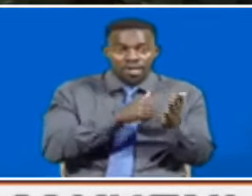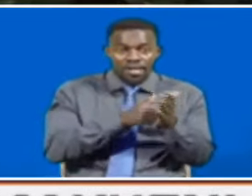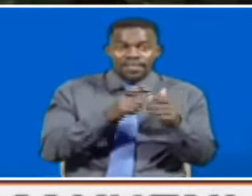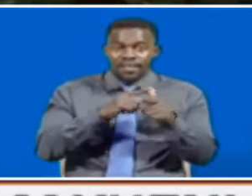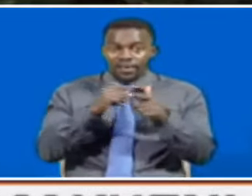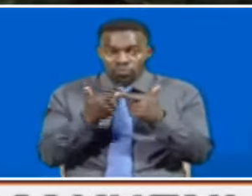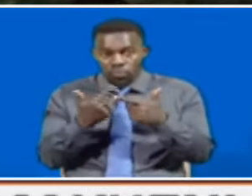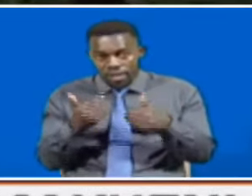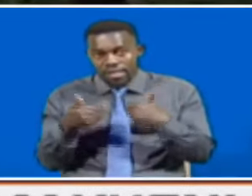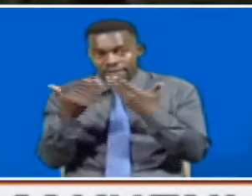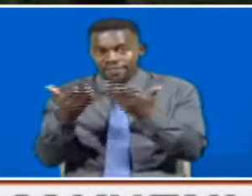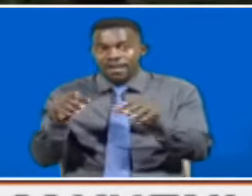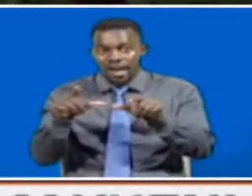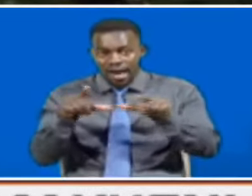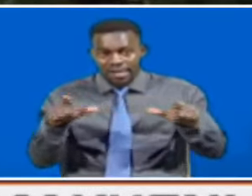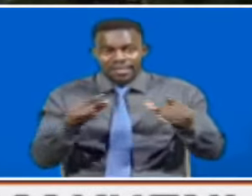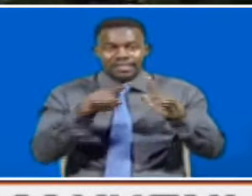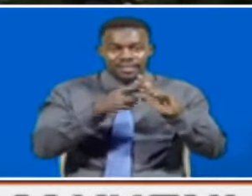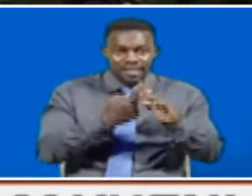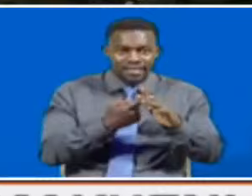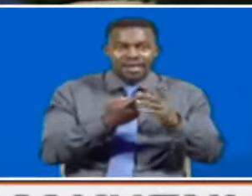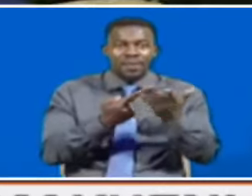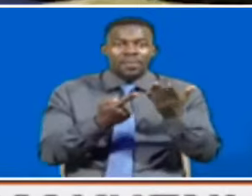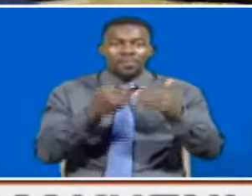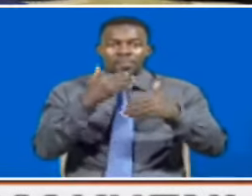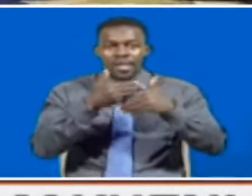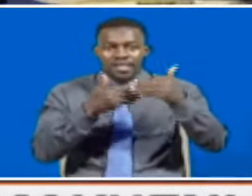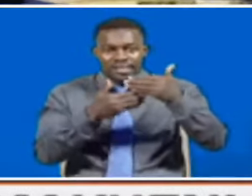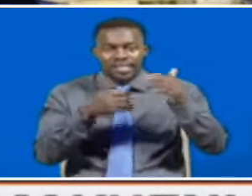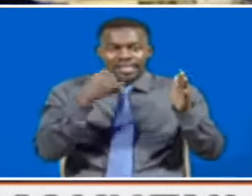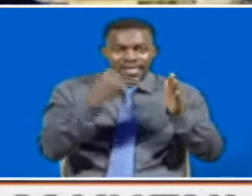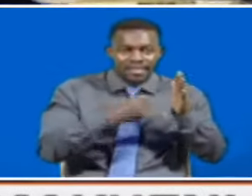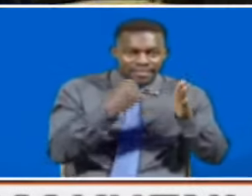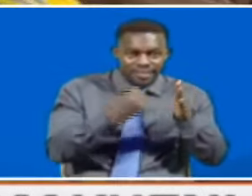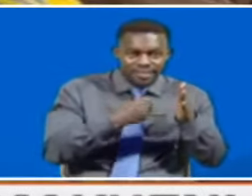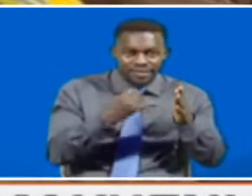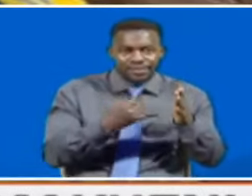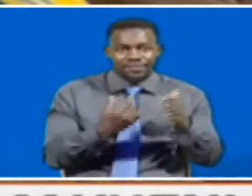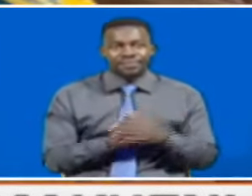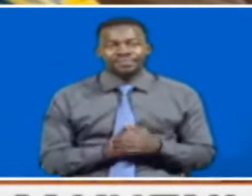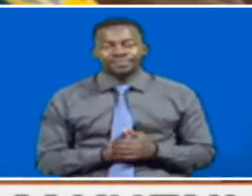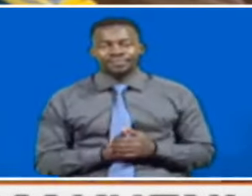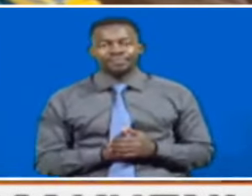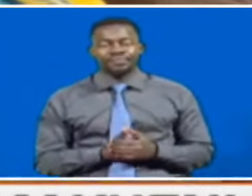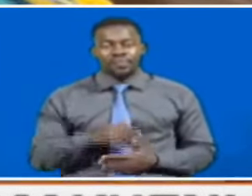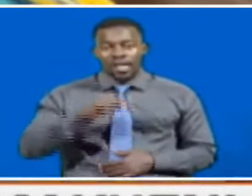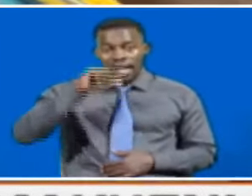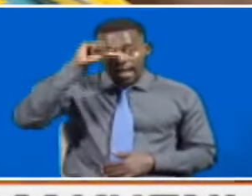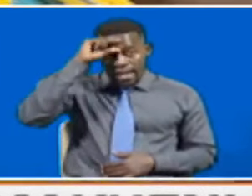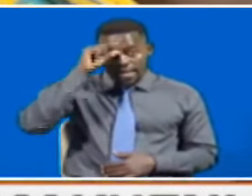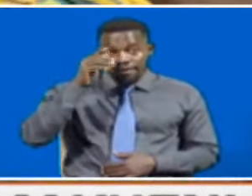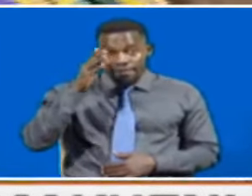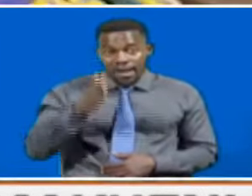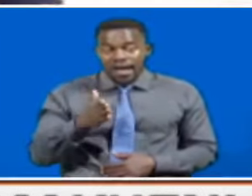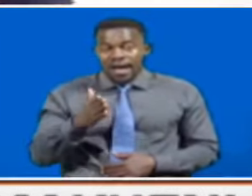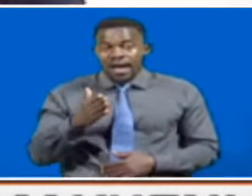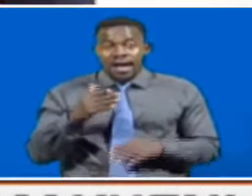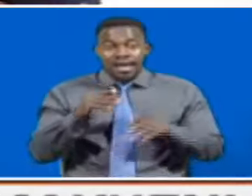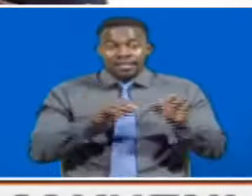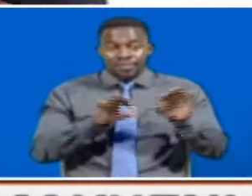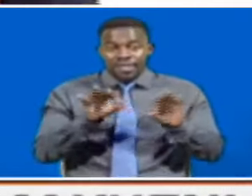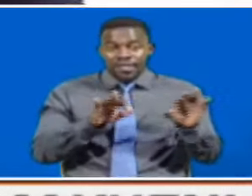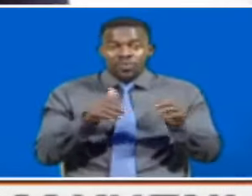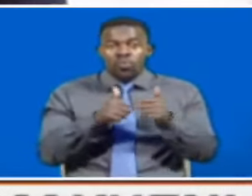ama tusikizane waanze kufanya mpango ya maendeleo kama industry, sasa tuko na uhakika. Vile gavana Kilonzo Junior akifafanua